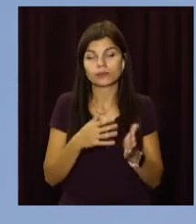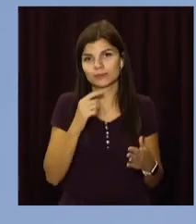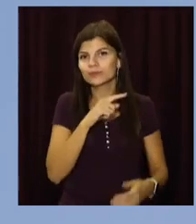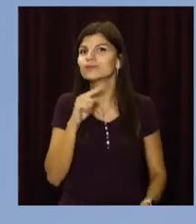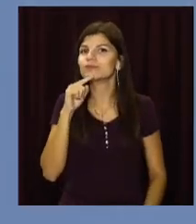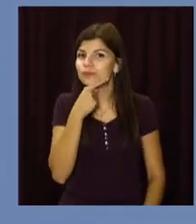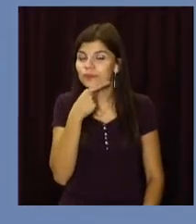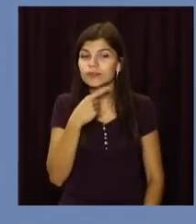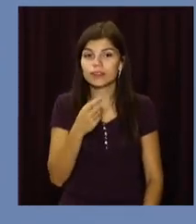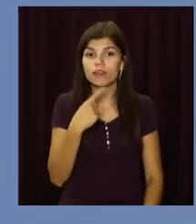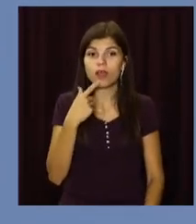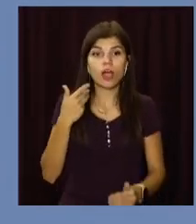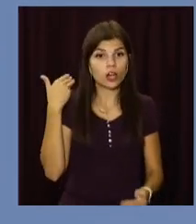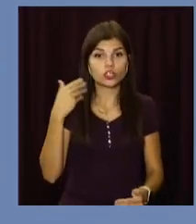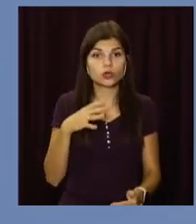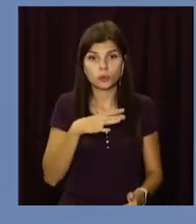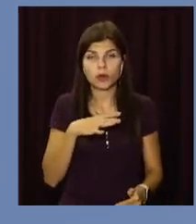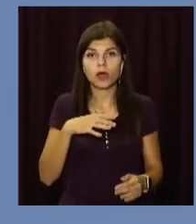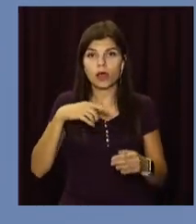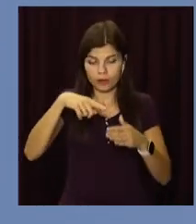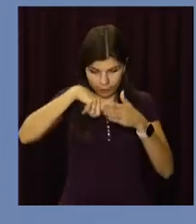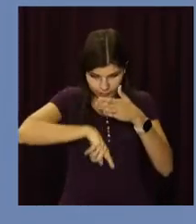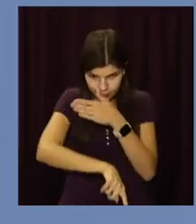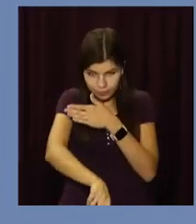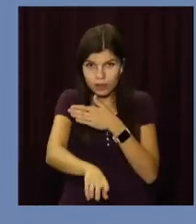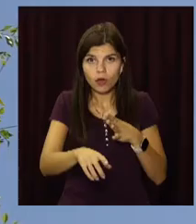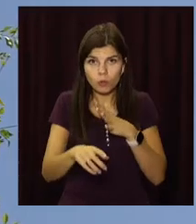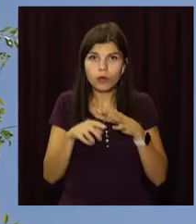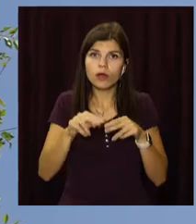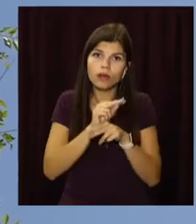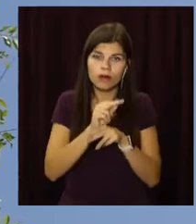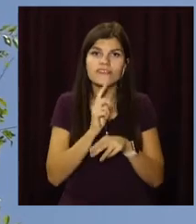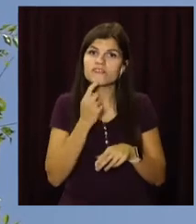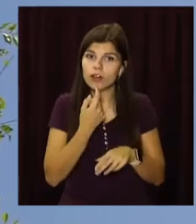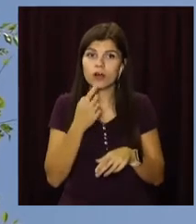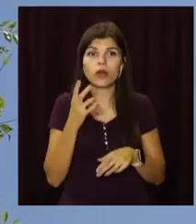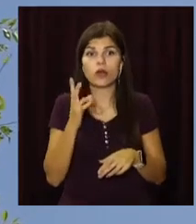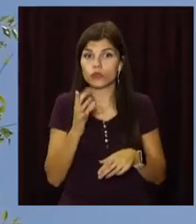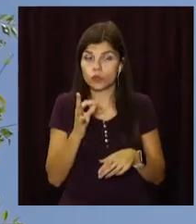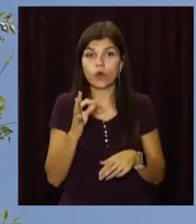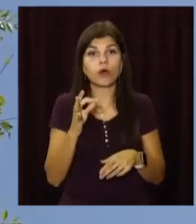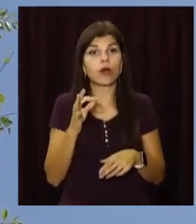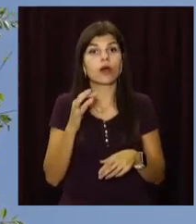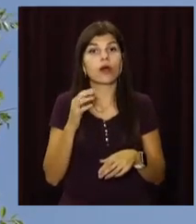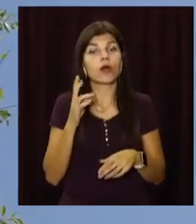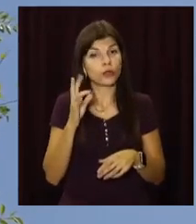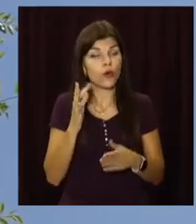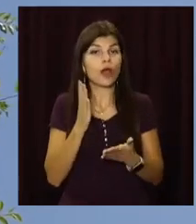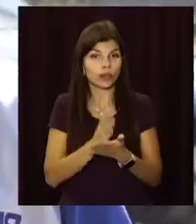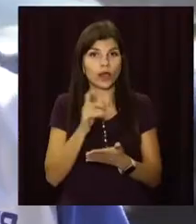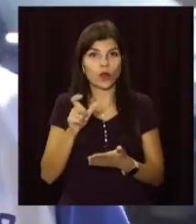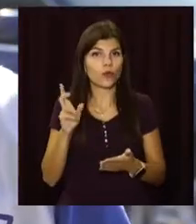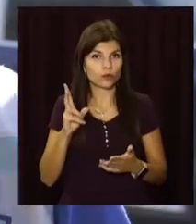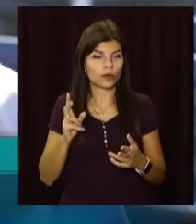обслуговувати електромережі. Раніше була підземна лінія і до неї важко було дістатися, але не злодіям, які регулярно крали кабель на